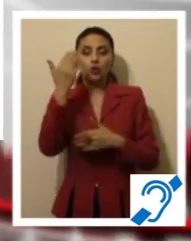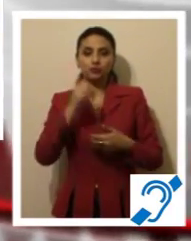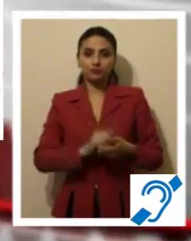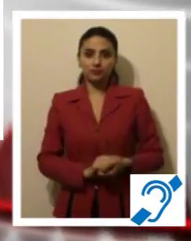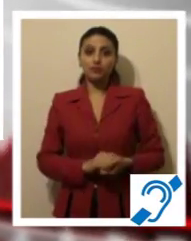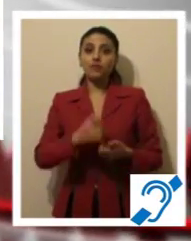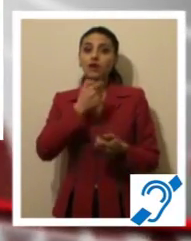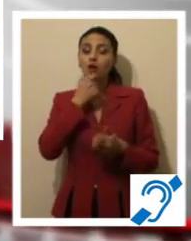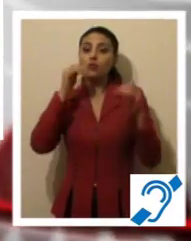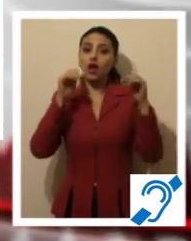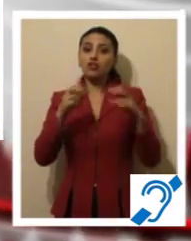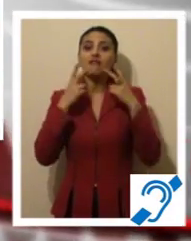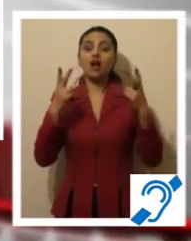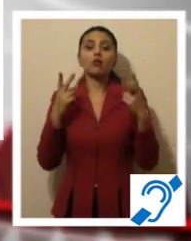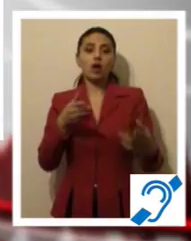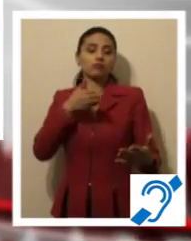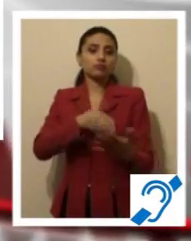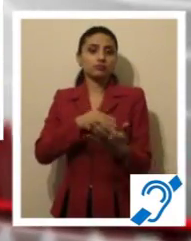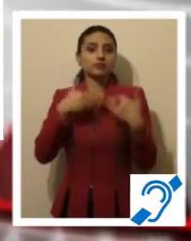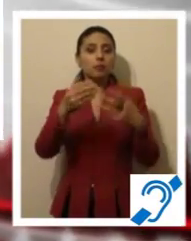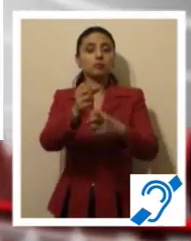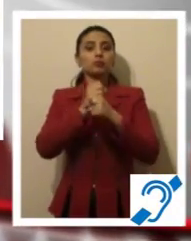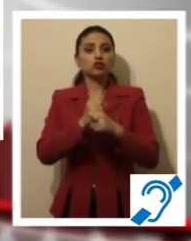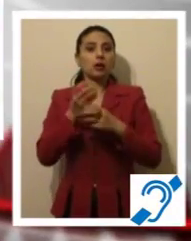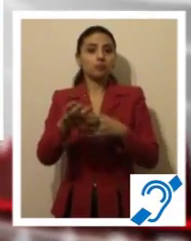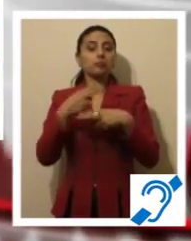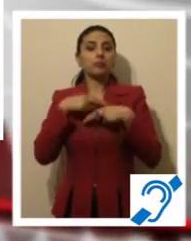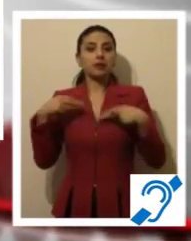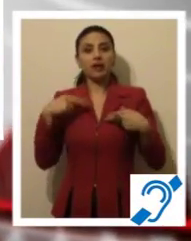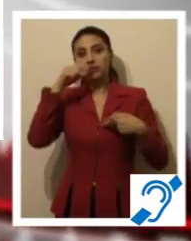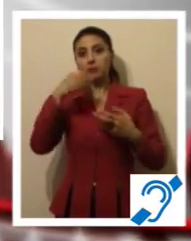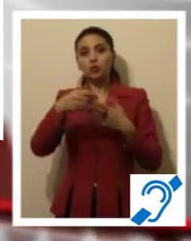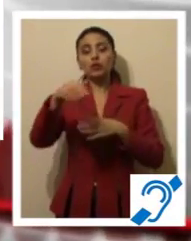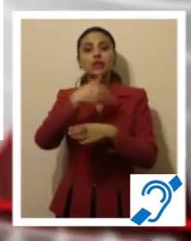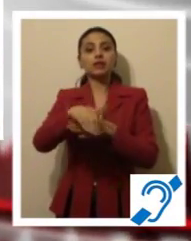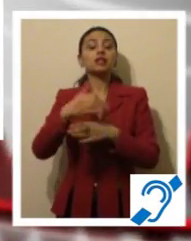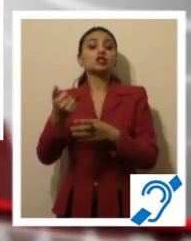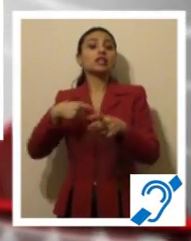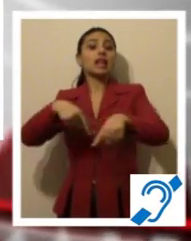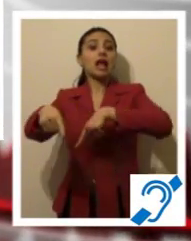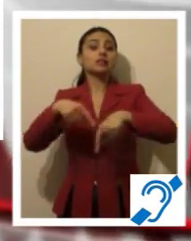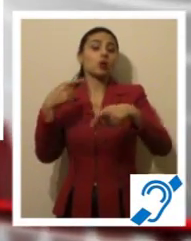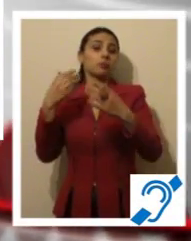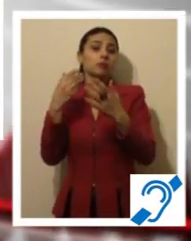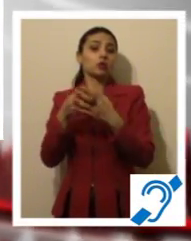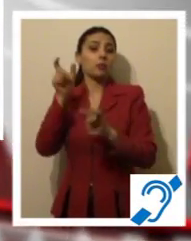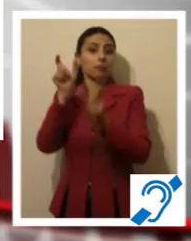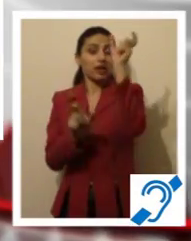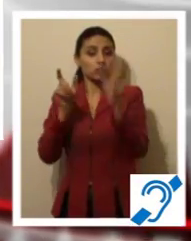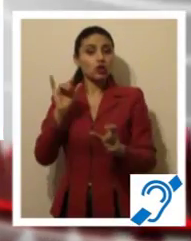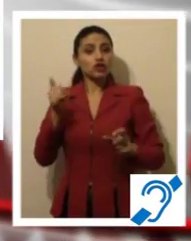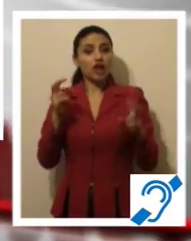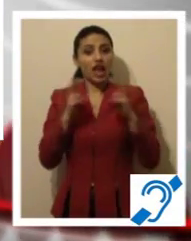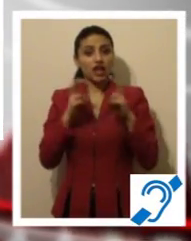Anul acesta, valoarea subvențiilor ce se acordă de la bugetul local al municipiului Pitești pentru transportul public de persoane și energie termică se ridică la